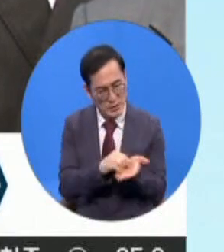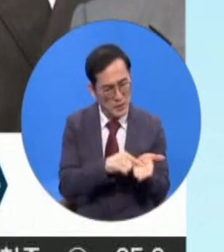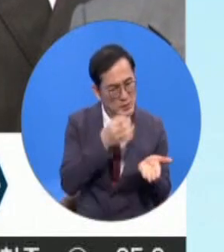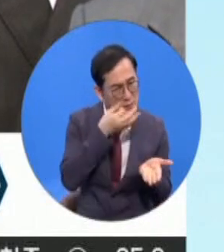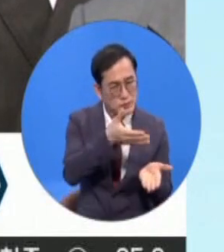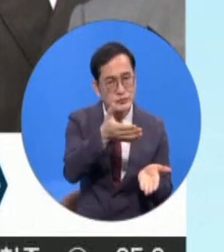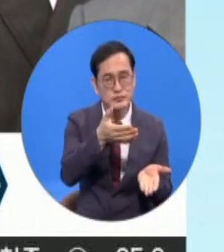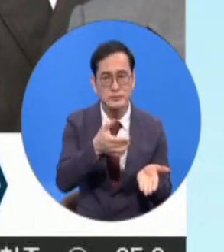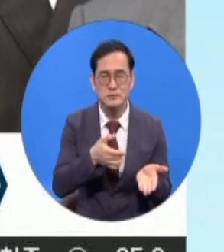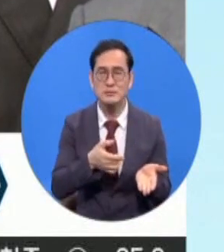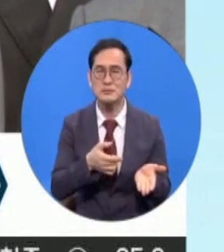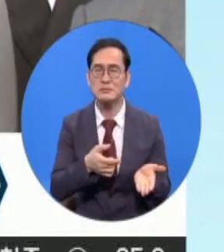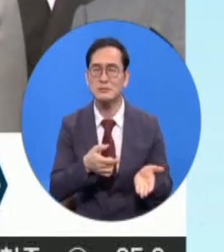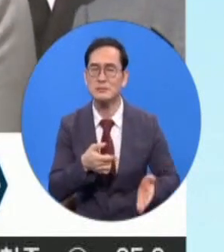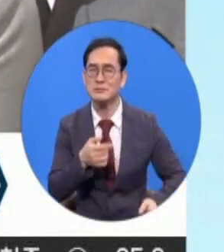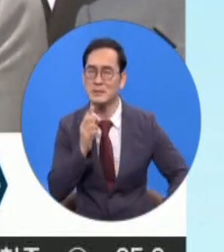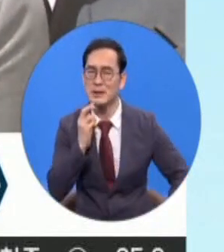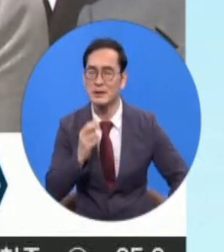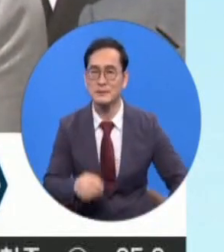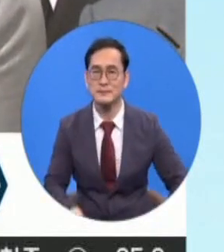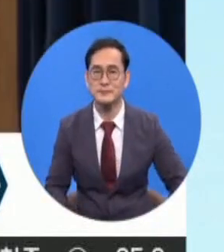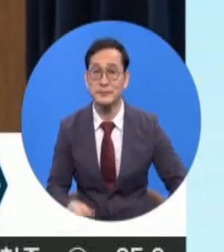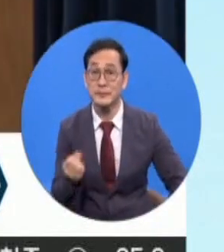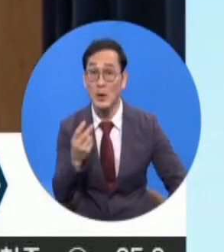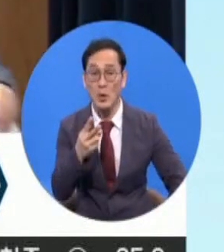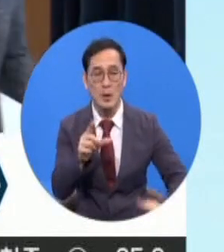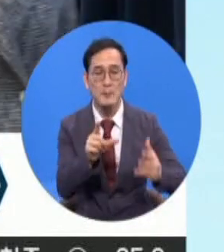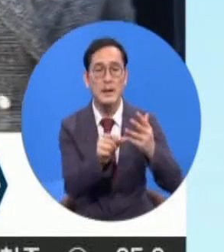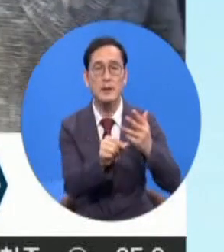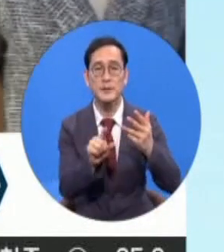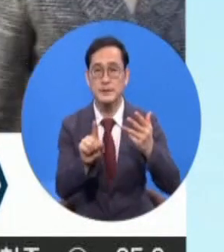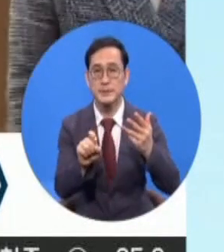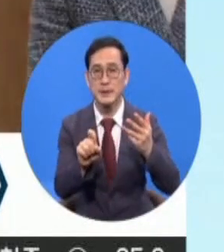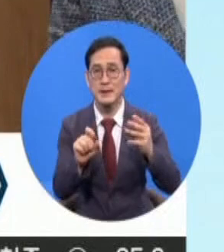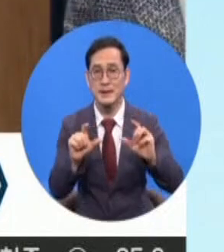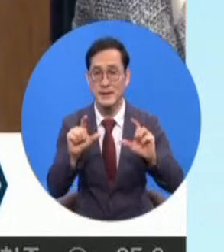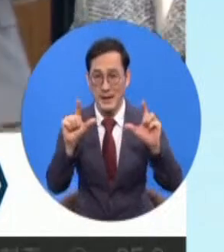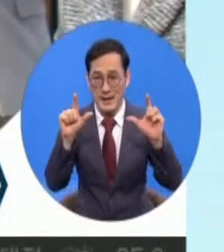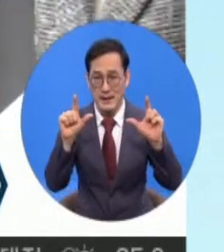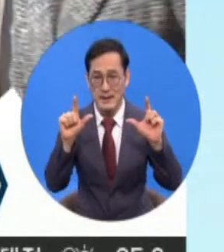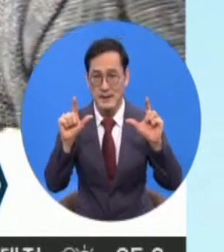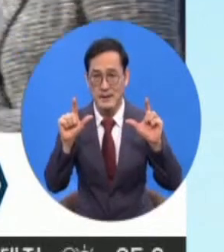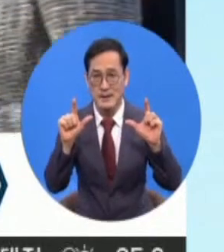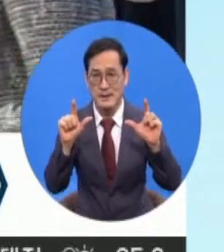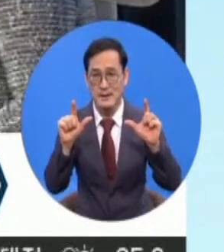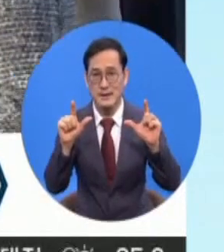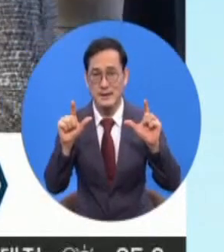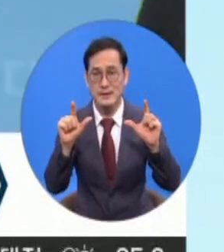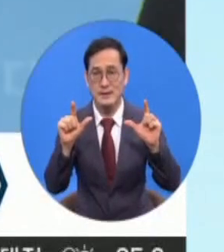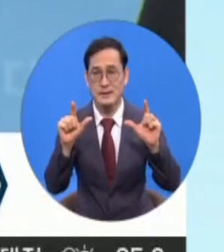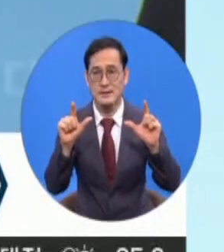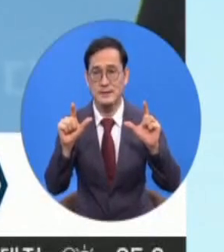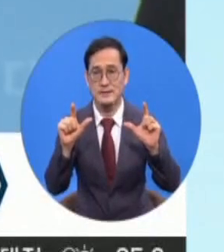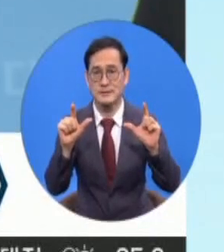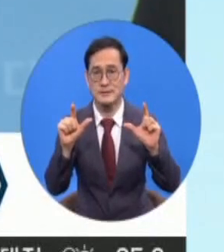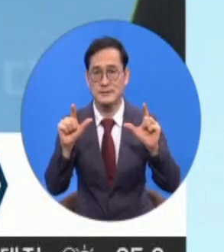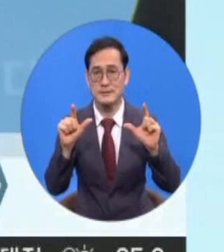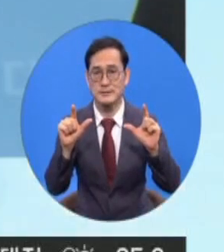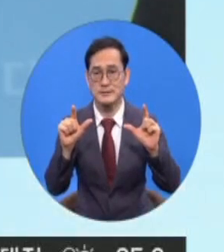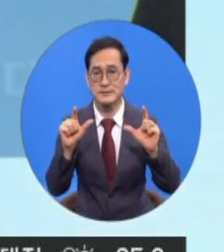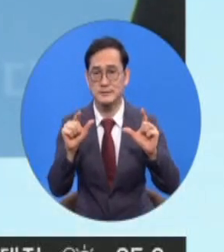하나는 그 8월 10일이면 이게 제보 재 본지 뭐 그냥 보여줬다고 얘기는 하는데